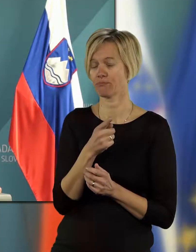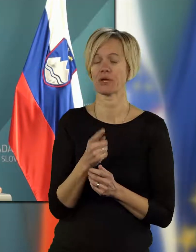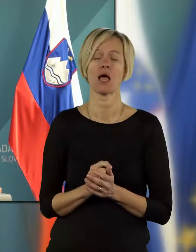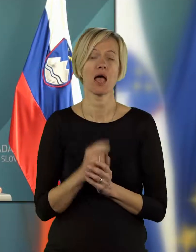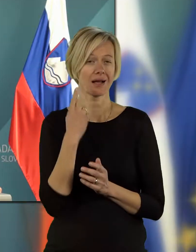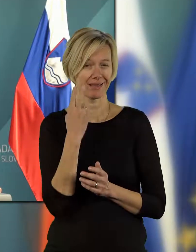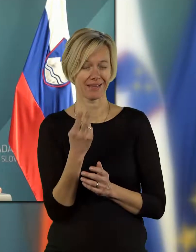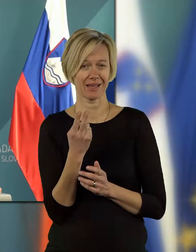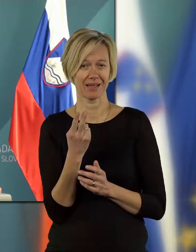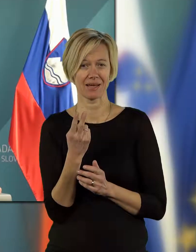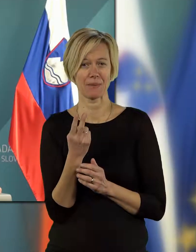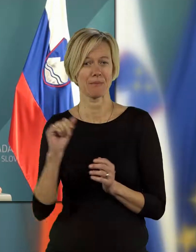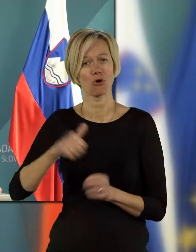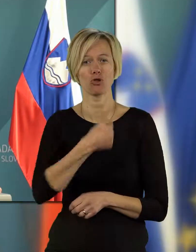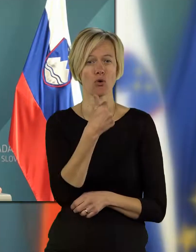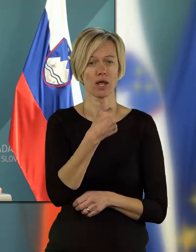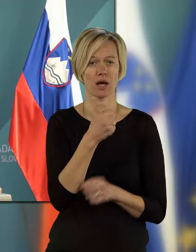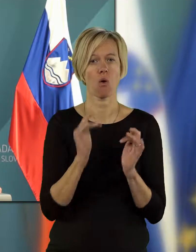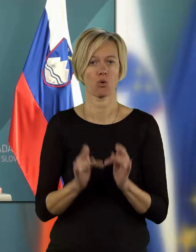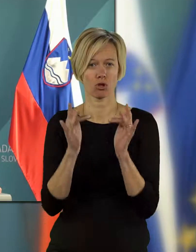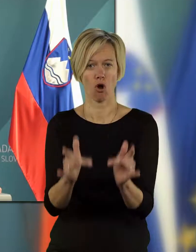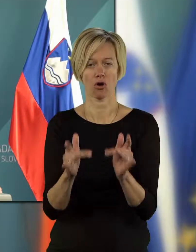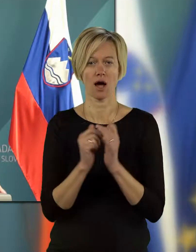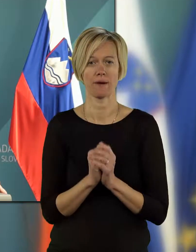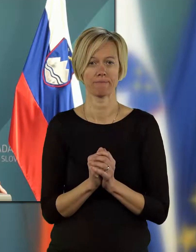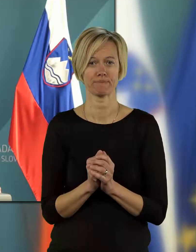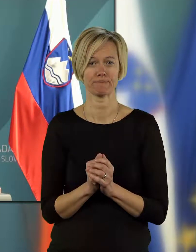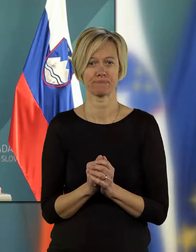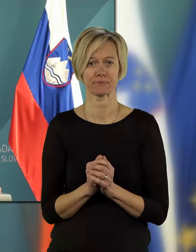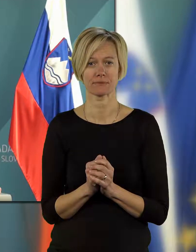Zdaj, kar se tiče morebitnega ponovnega odloga,